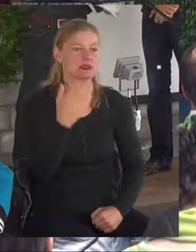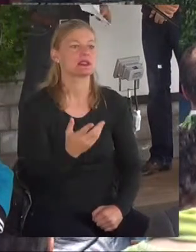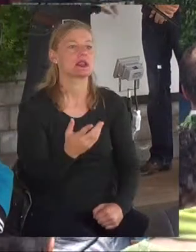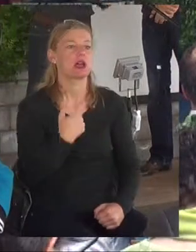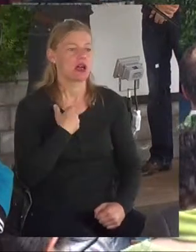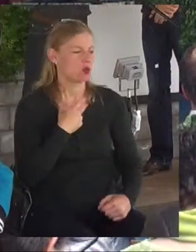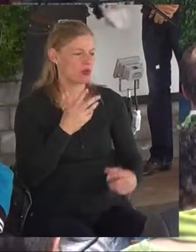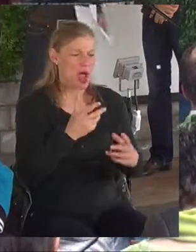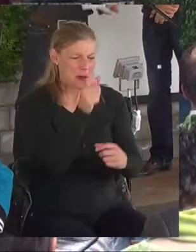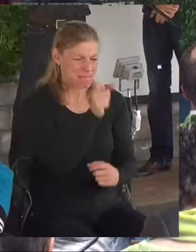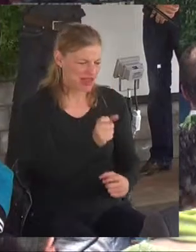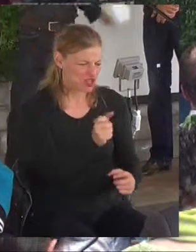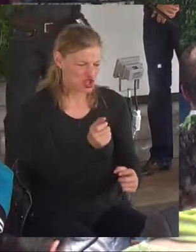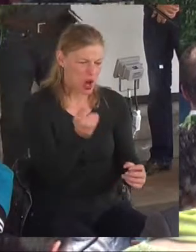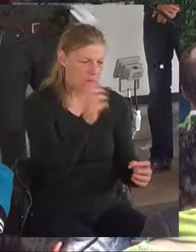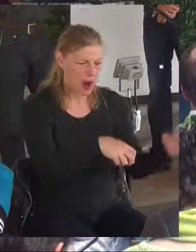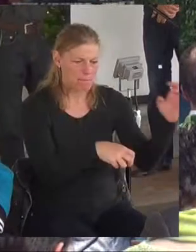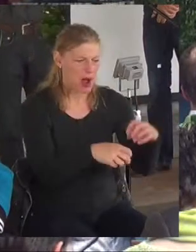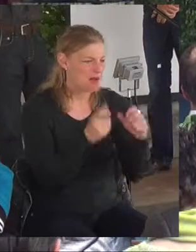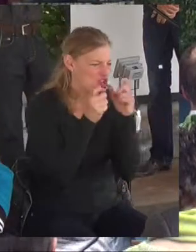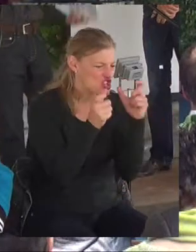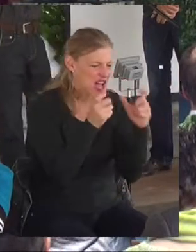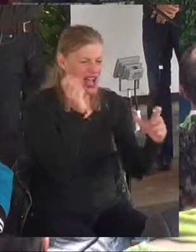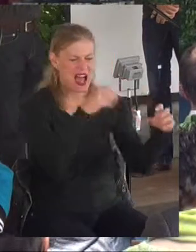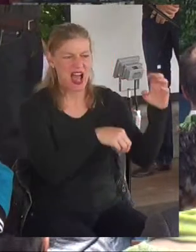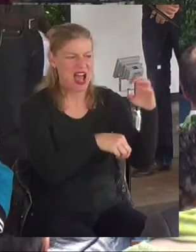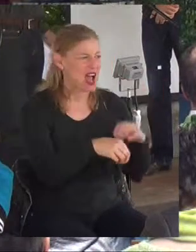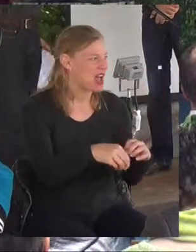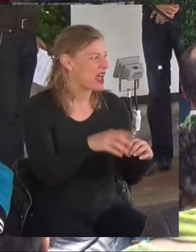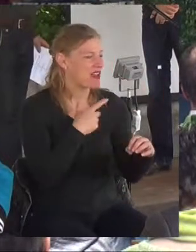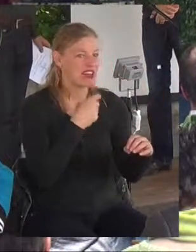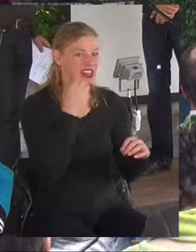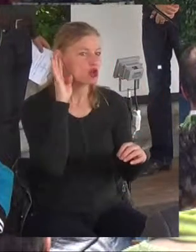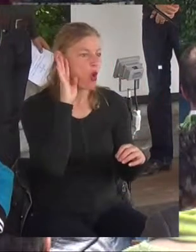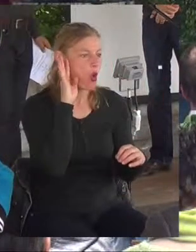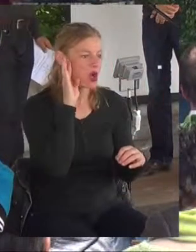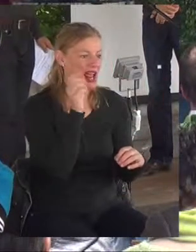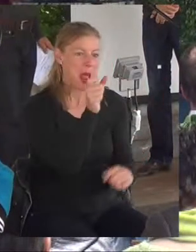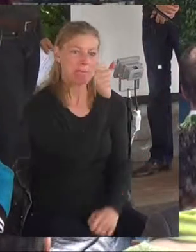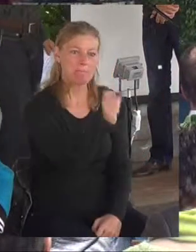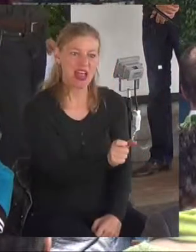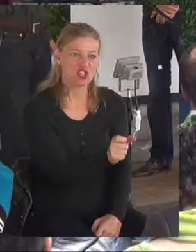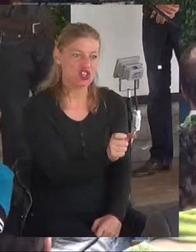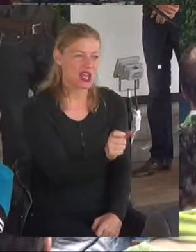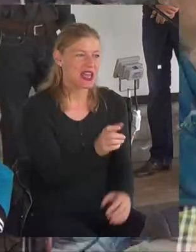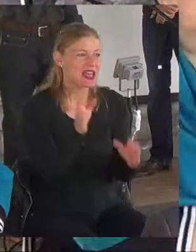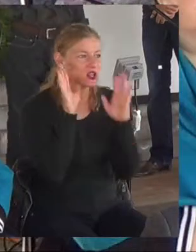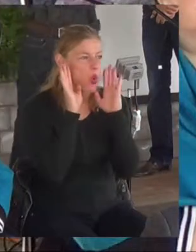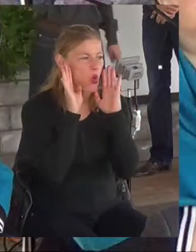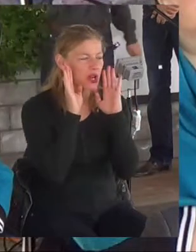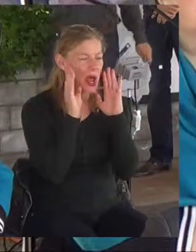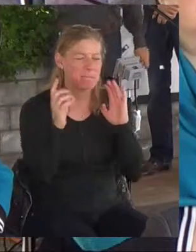Fluch, Leid, Schmerz, Schreien. Wenn ich hinhöre zum Mensch, dann höre ich Milliarden von Menschen